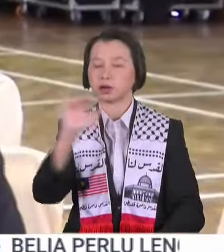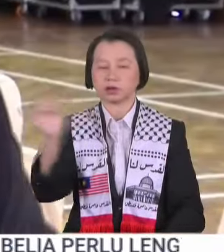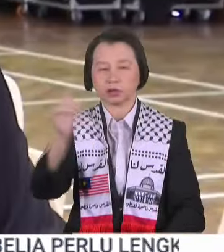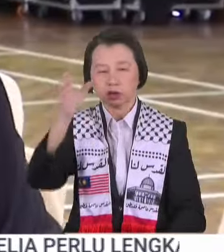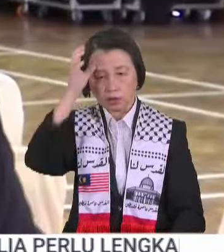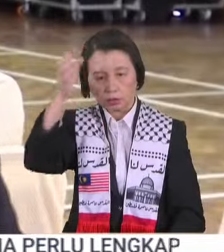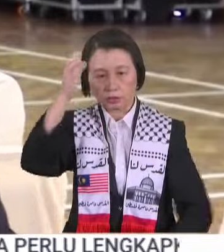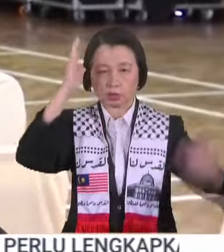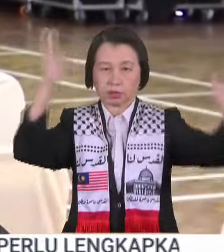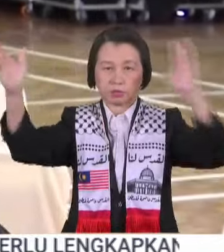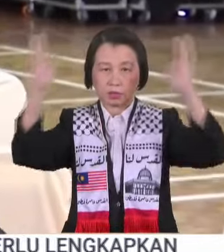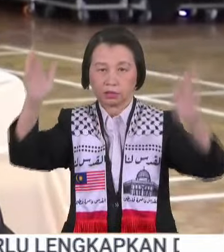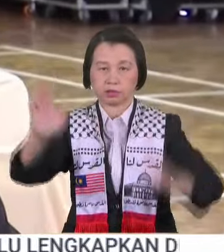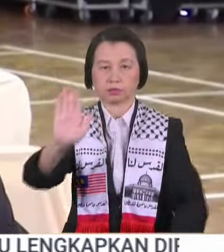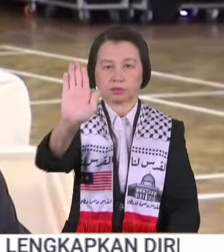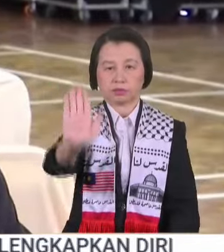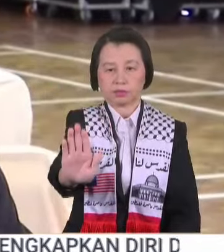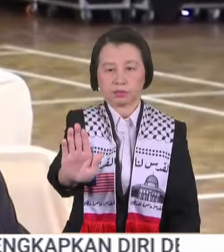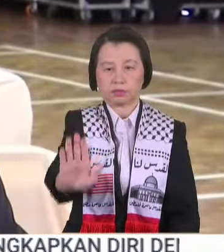konsep Malaysia Madani.